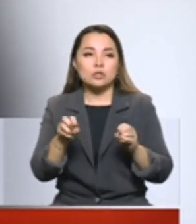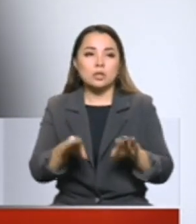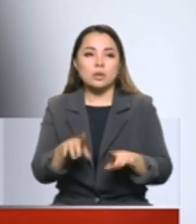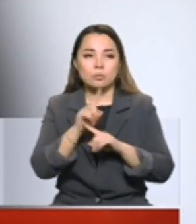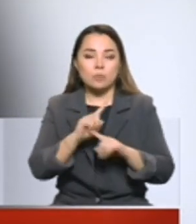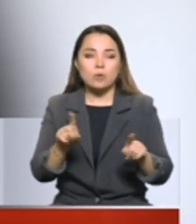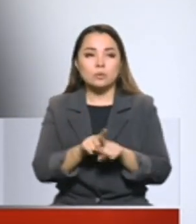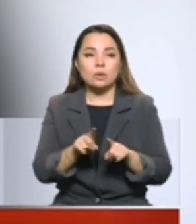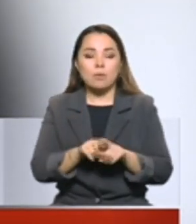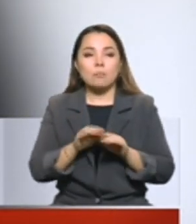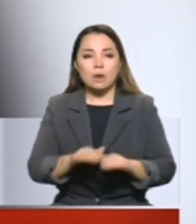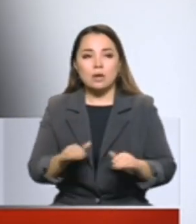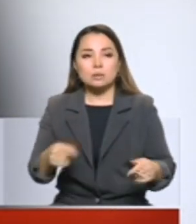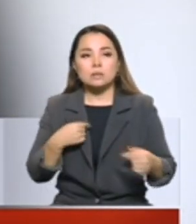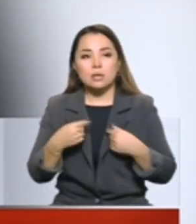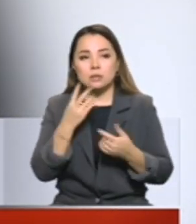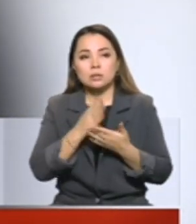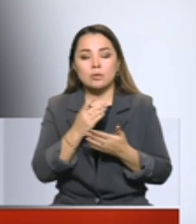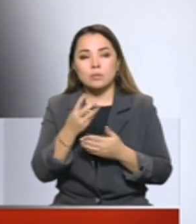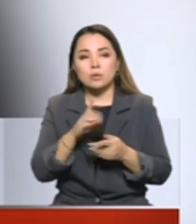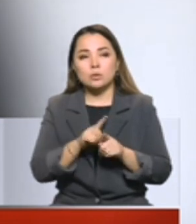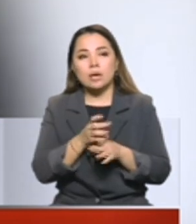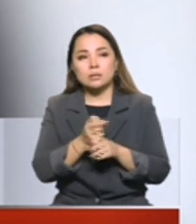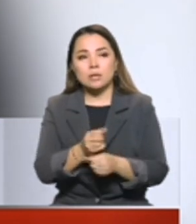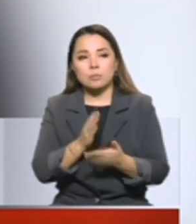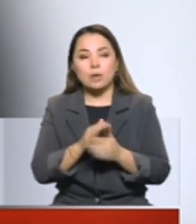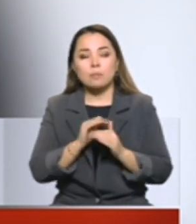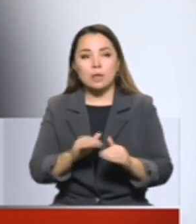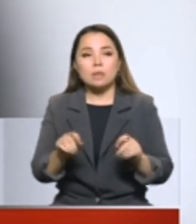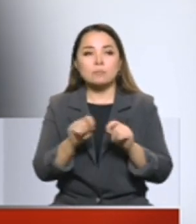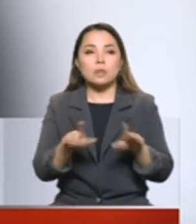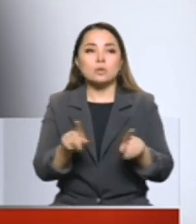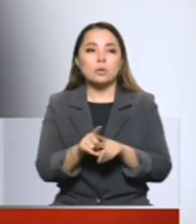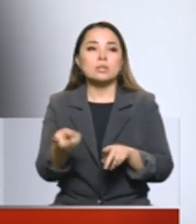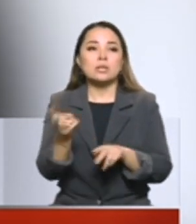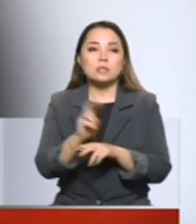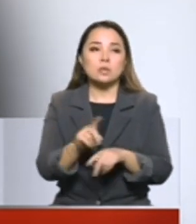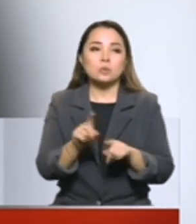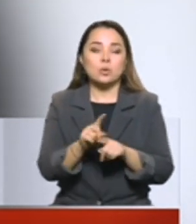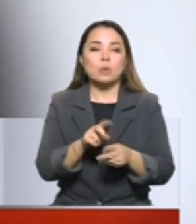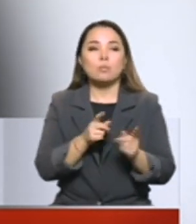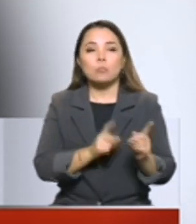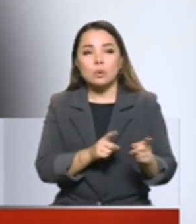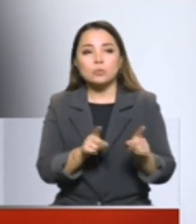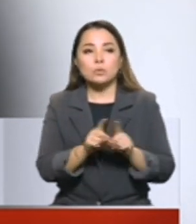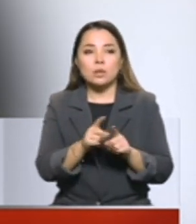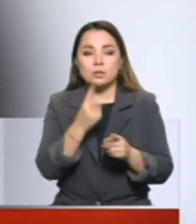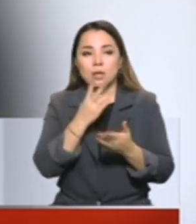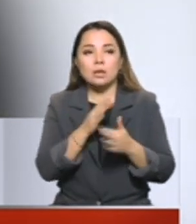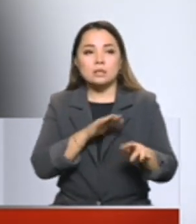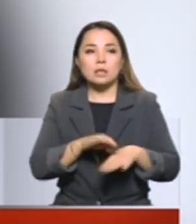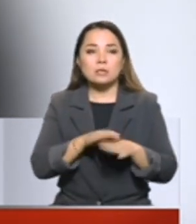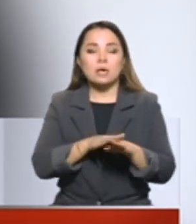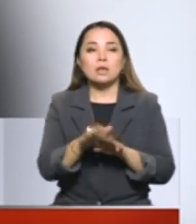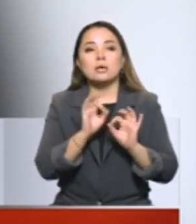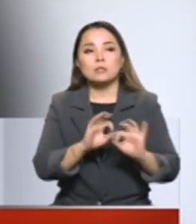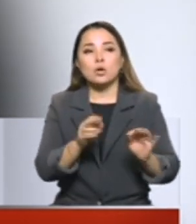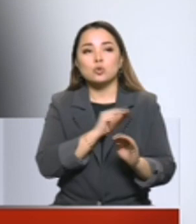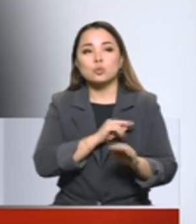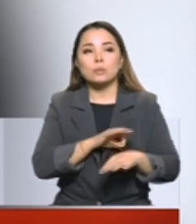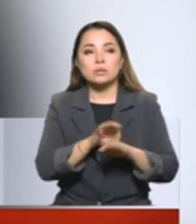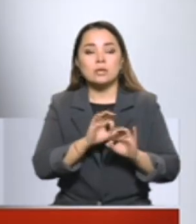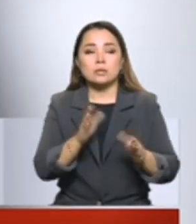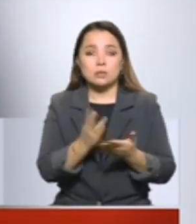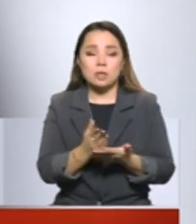де буллингке ұшыраған балалардың санын біршама азайтты. Балалар мектепке келгенге дейін қорқытудың алдын алу шаралары, түсіндірме жұмыстар жасау